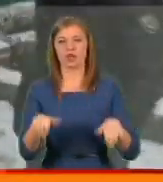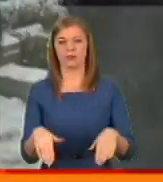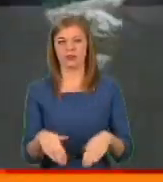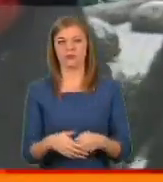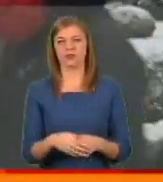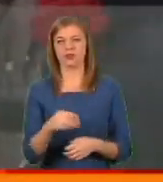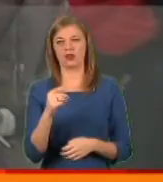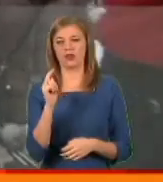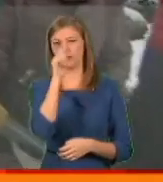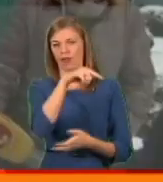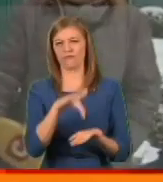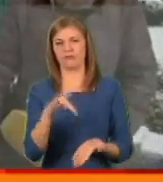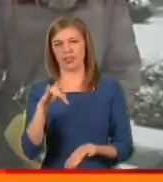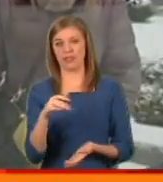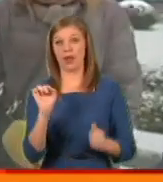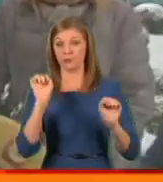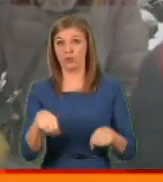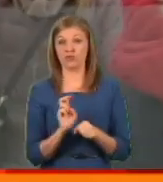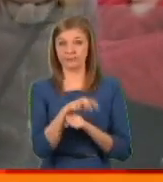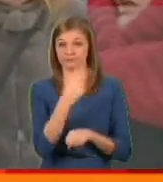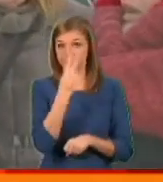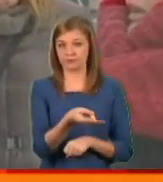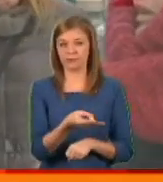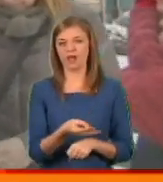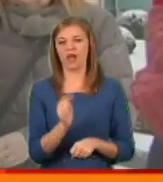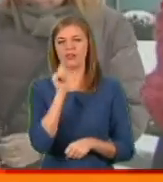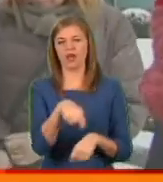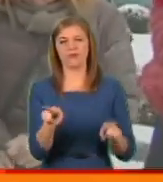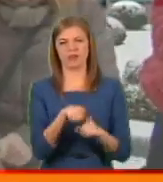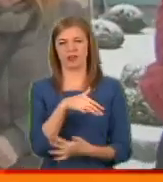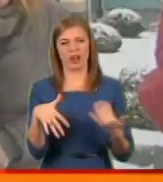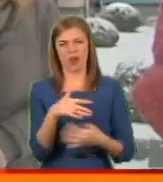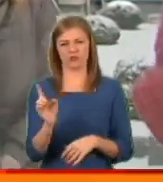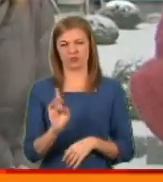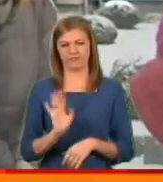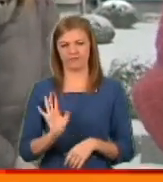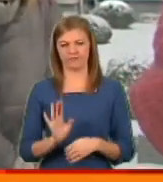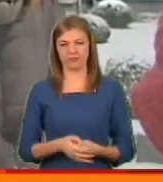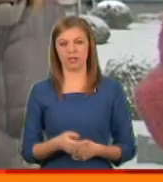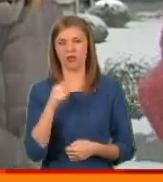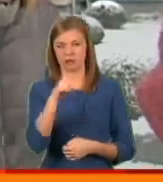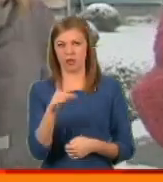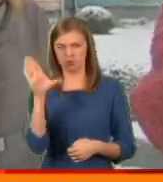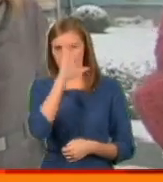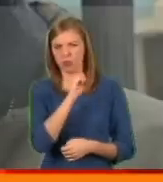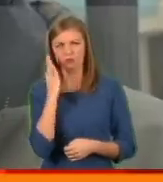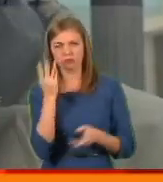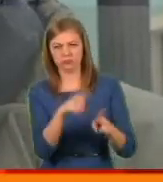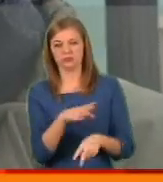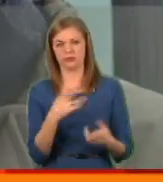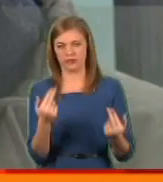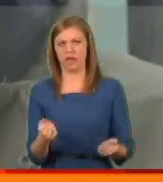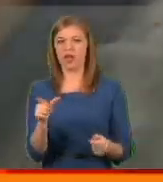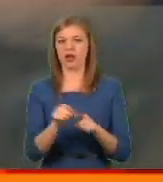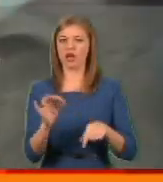Де він? Це в центрі там. А можемо до нього піти? Там такий хаос зараз, що. Тому. Ви там всю ніч ночували? Так. А